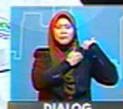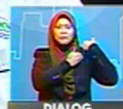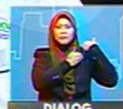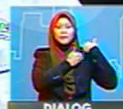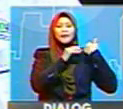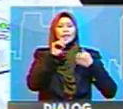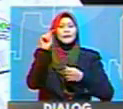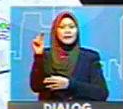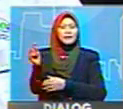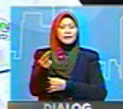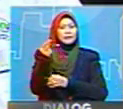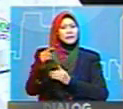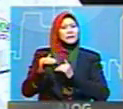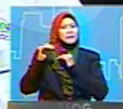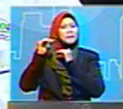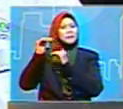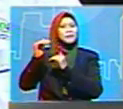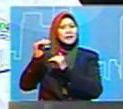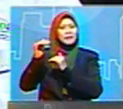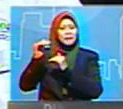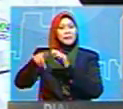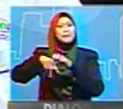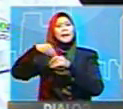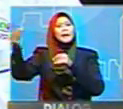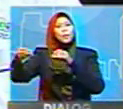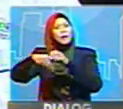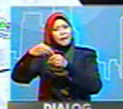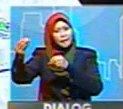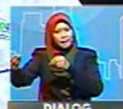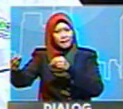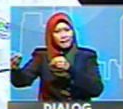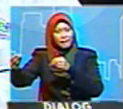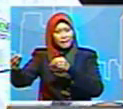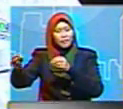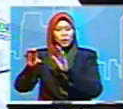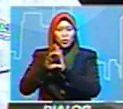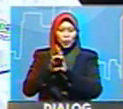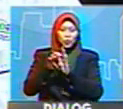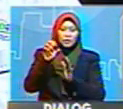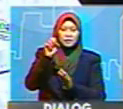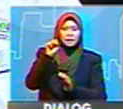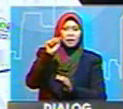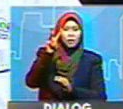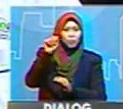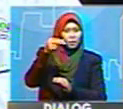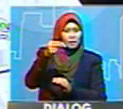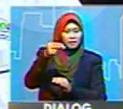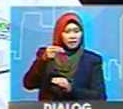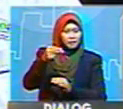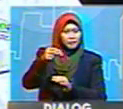di peringkat di peringkat pengeluaran peringkat pengeluaran kalau sawah tu kita hanya jaga